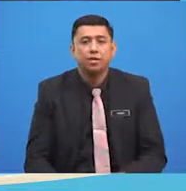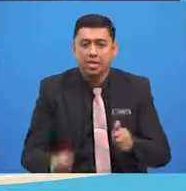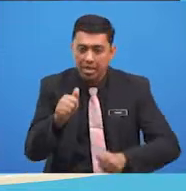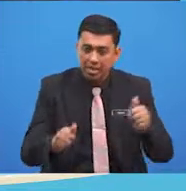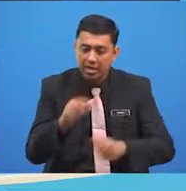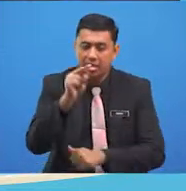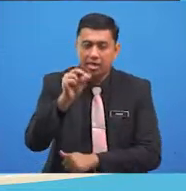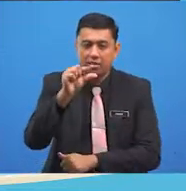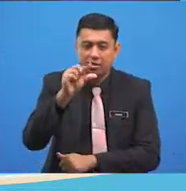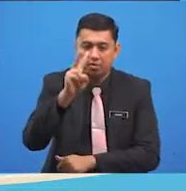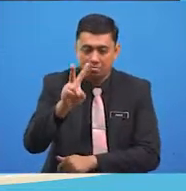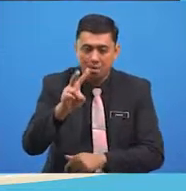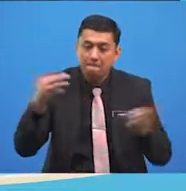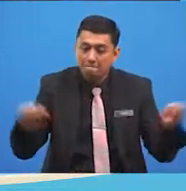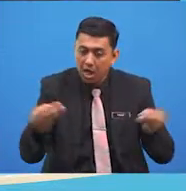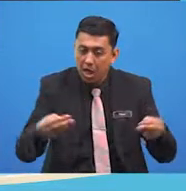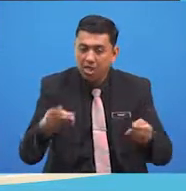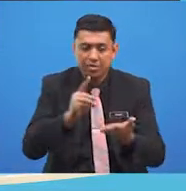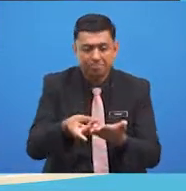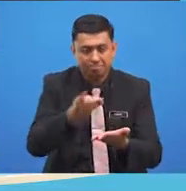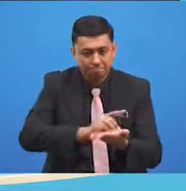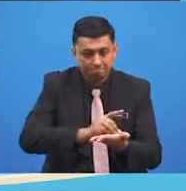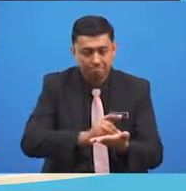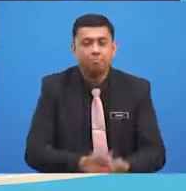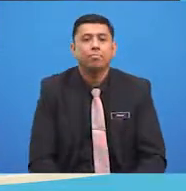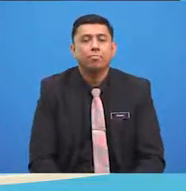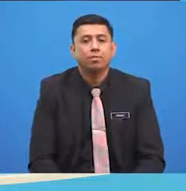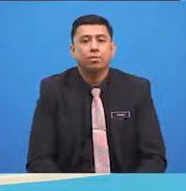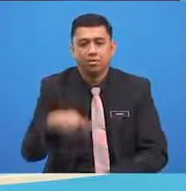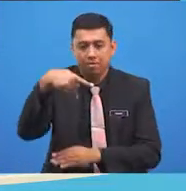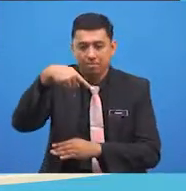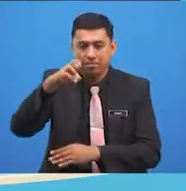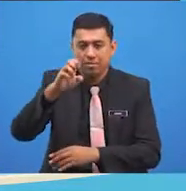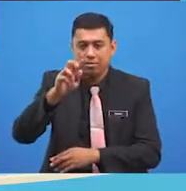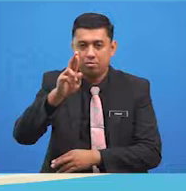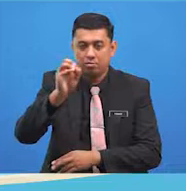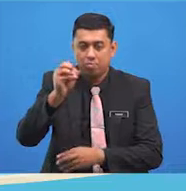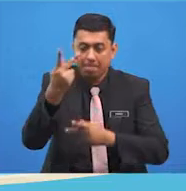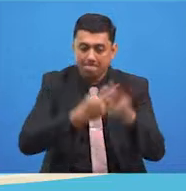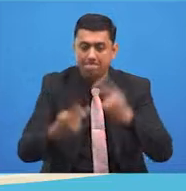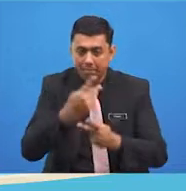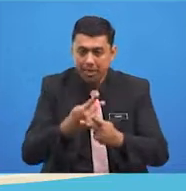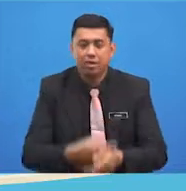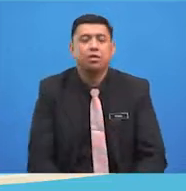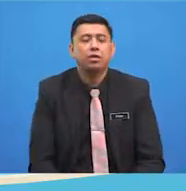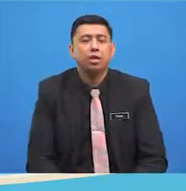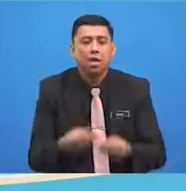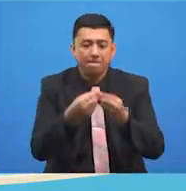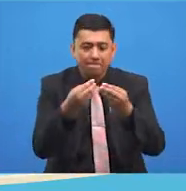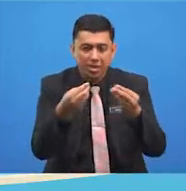NGV, gas memasak di dapur, industri petrokimia dan sebagainya. Terdapat juga